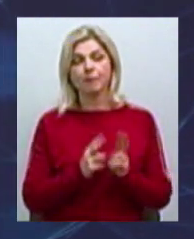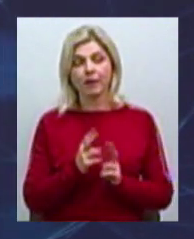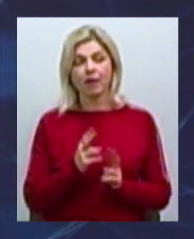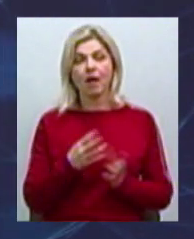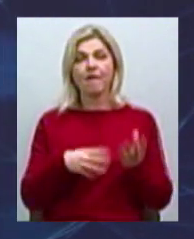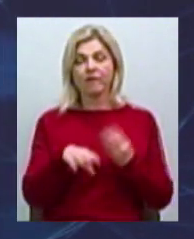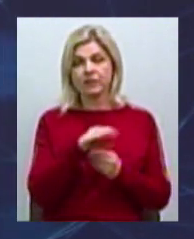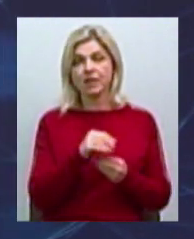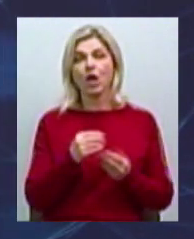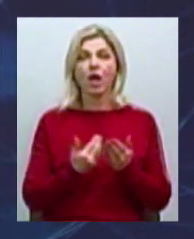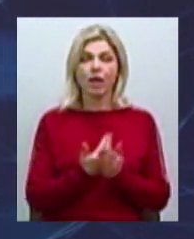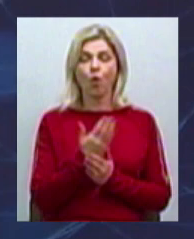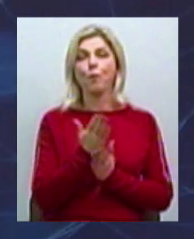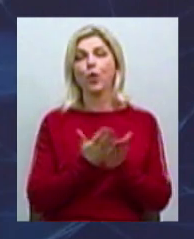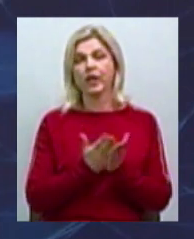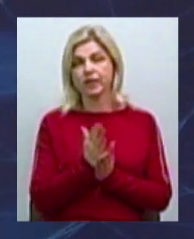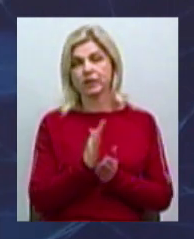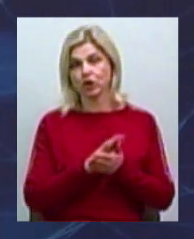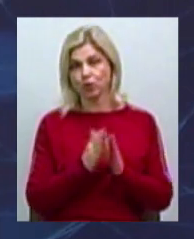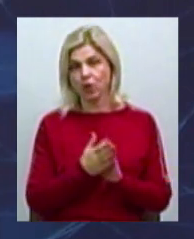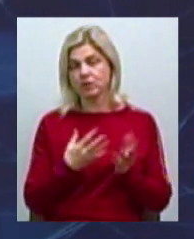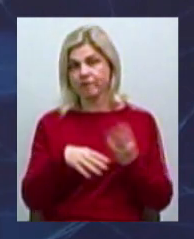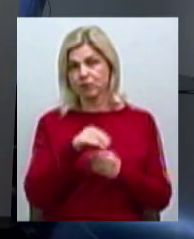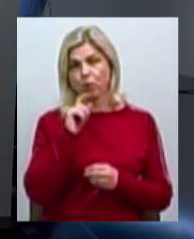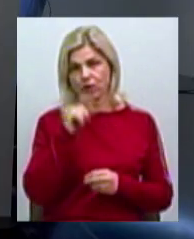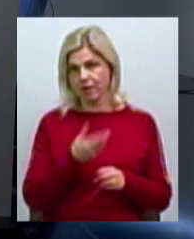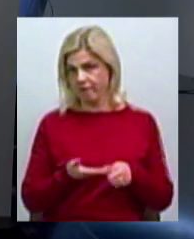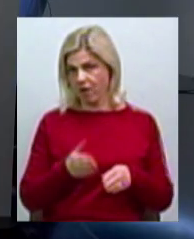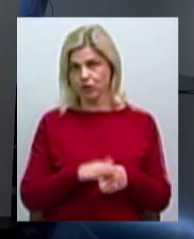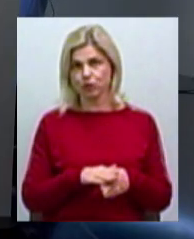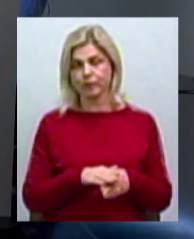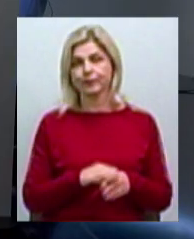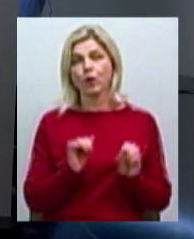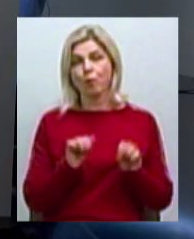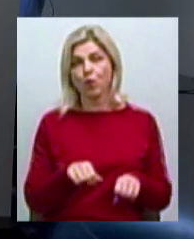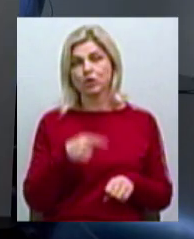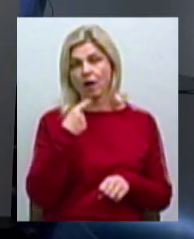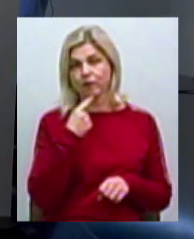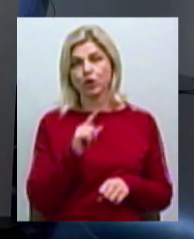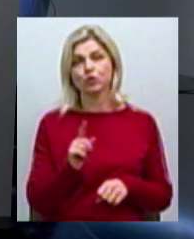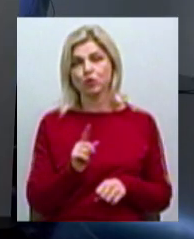цій геополітичній ситуації Україні важко. І, да, ну, можна говорити про